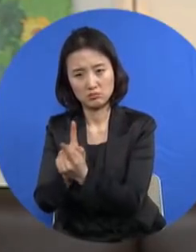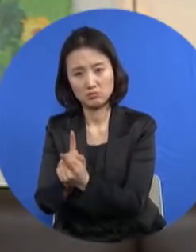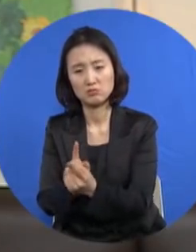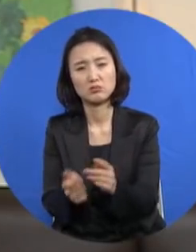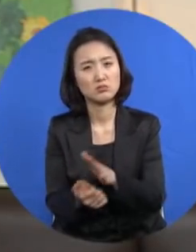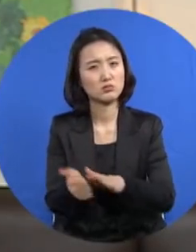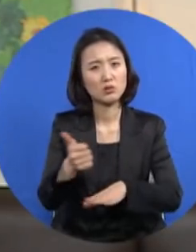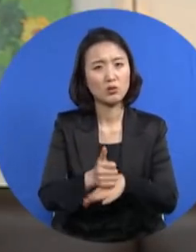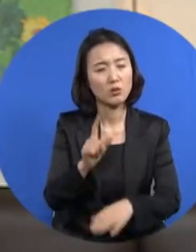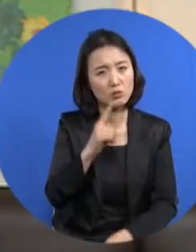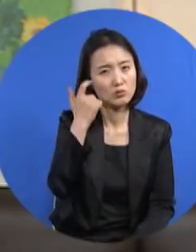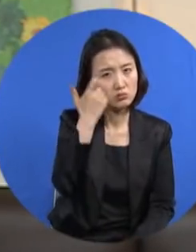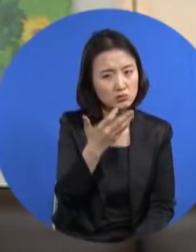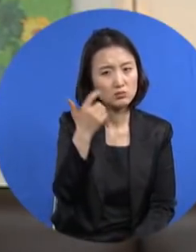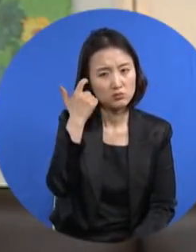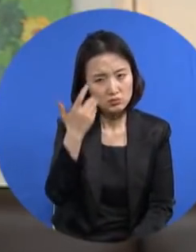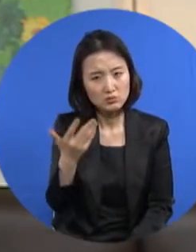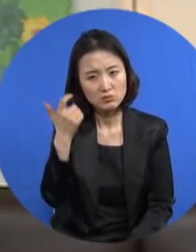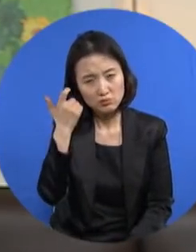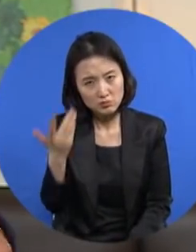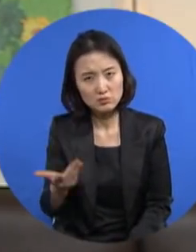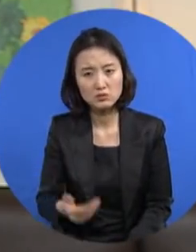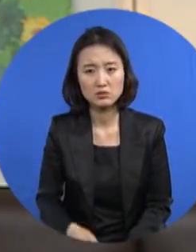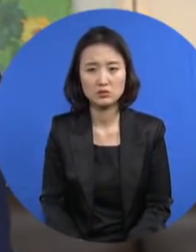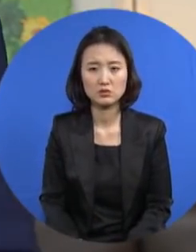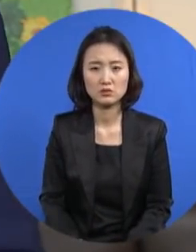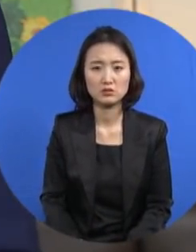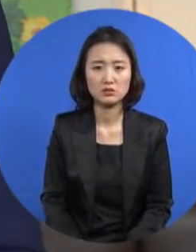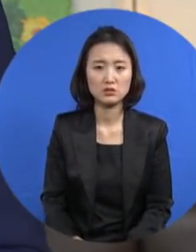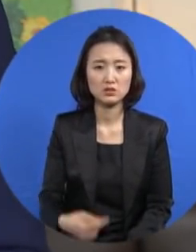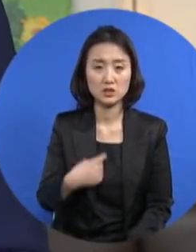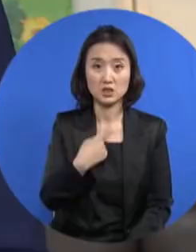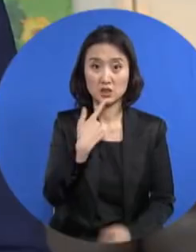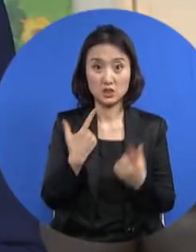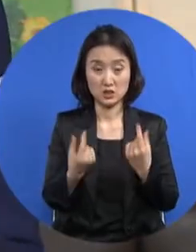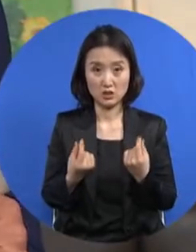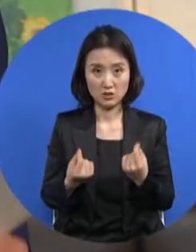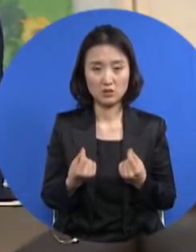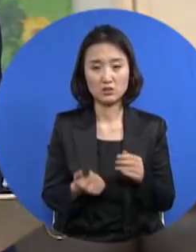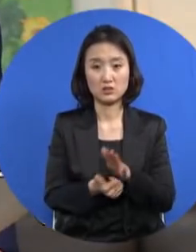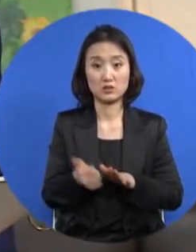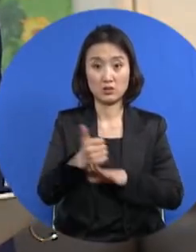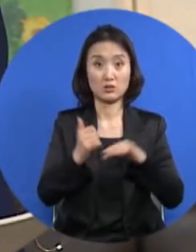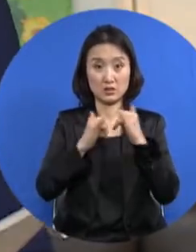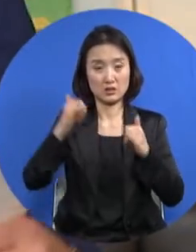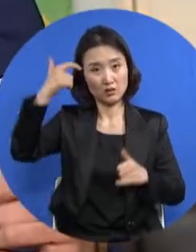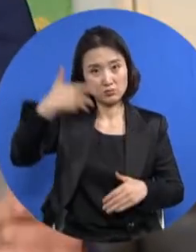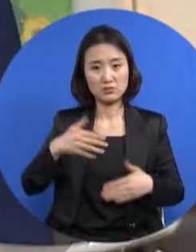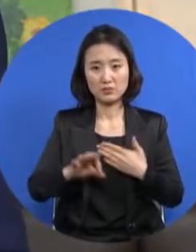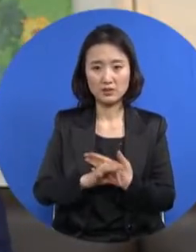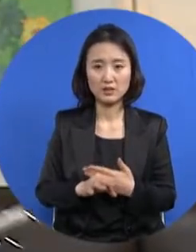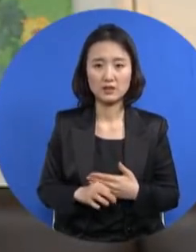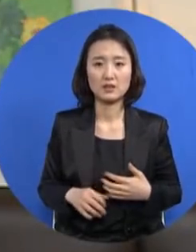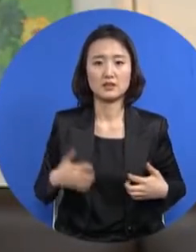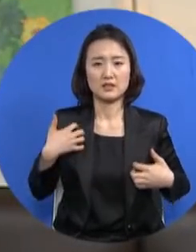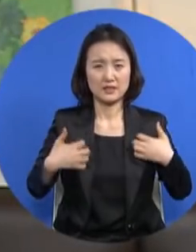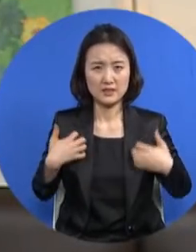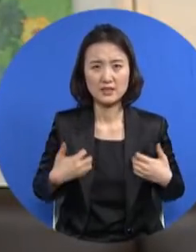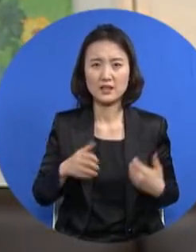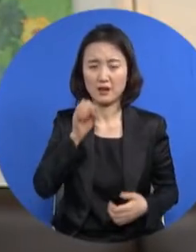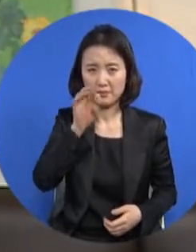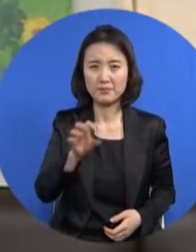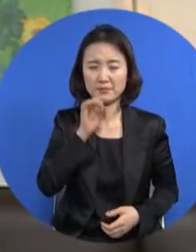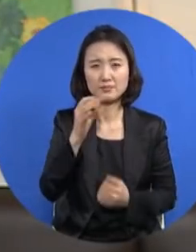어떻게 성공했는지 물어보는 거죠. 그러면 저처럼 이렇게 성공한 사람들은요, 뭐 물어봐주잖아요. 그러면 많이 말하고